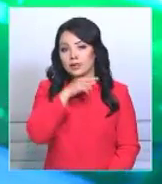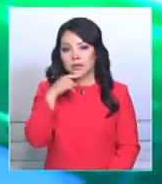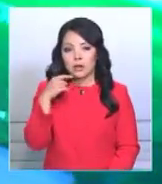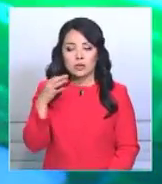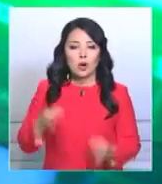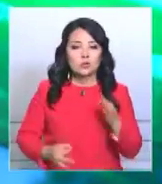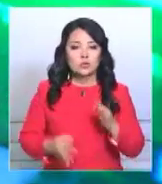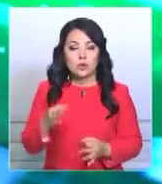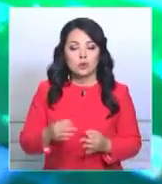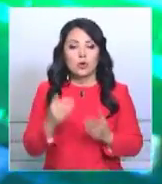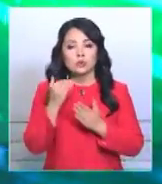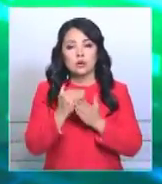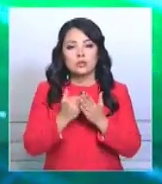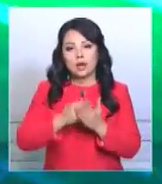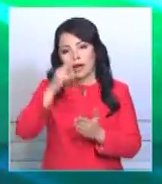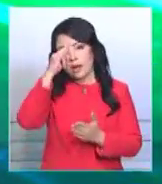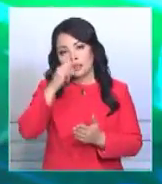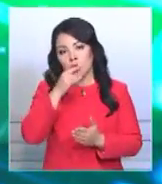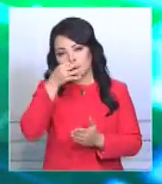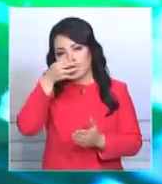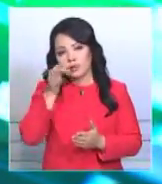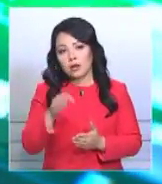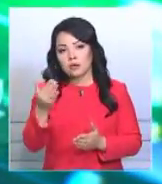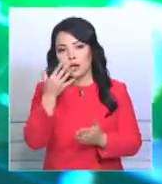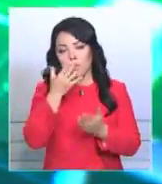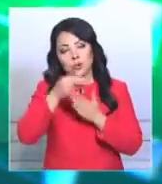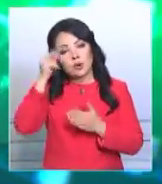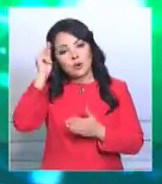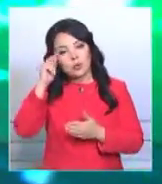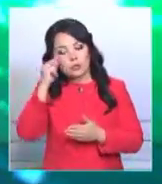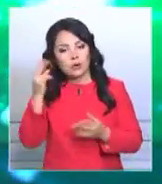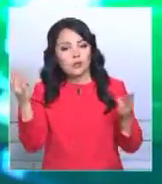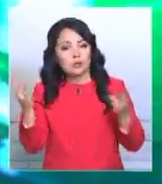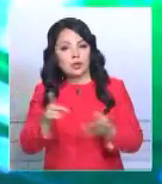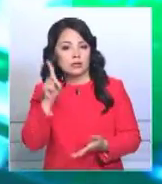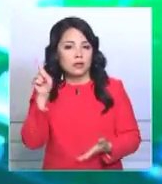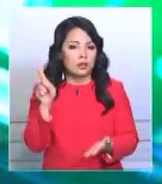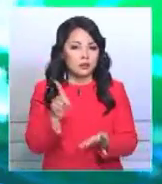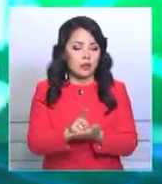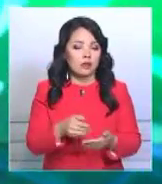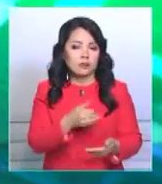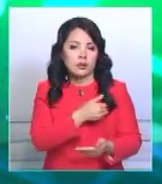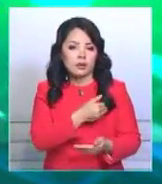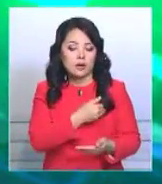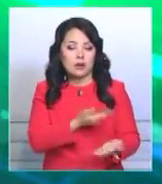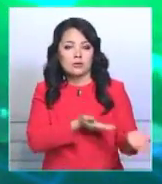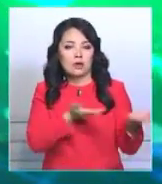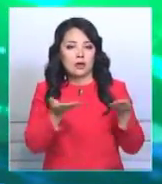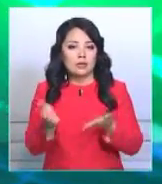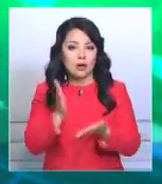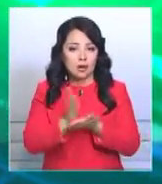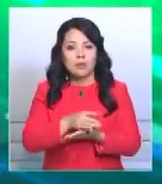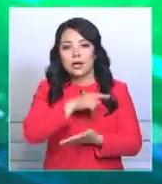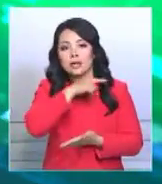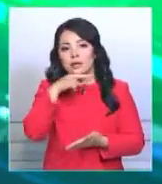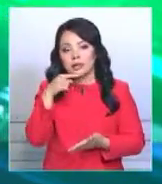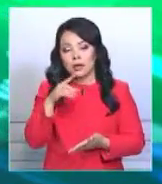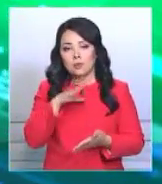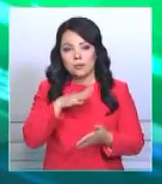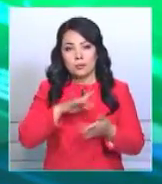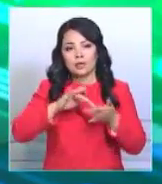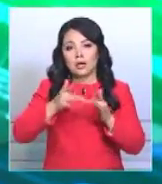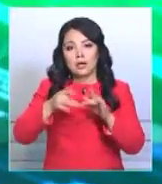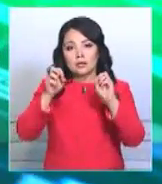Ресейліктер сот жүйесіндегі қазақстандық тәжірибені үйренуге ниетті. Дәлірек айтқанда, Ресейдің сот органдарын еліміздегі электронды